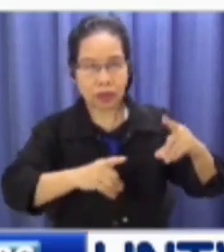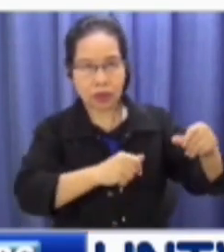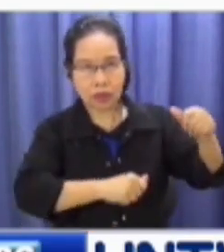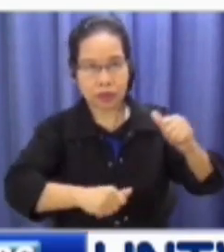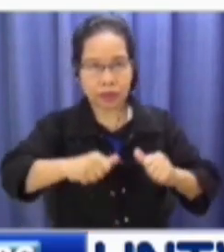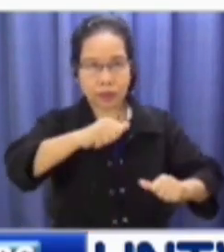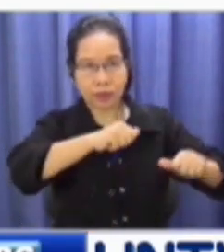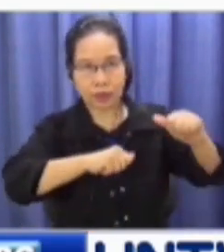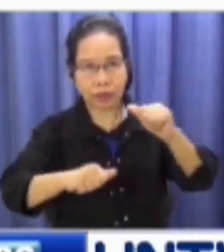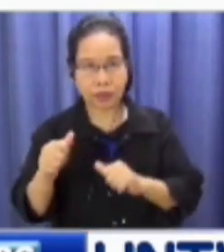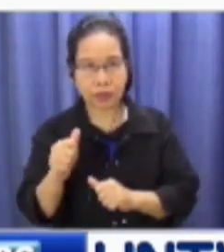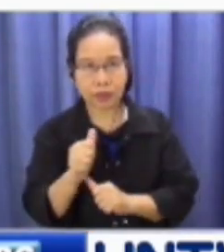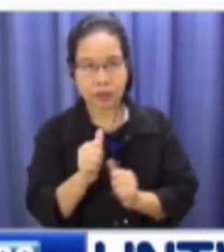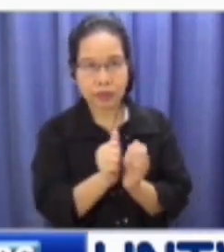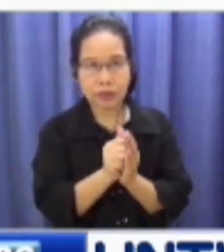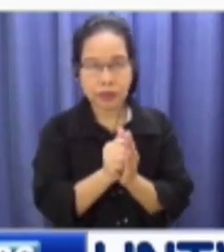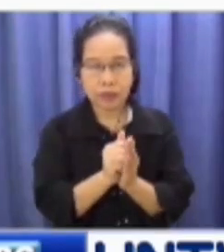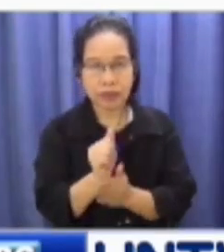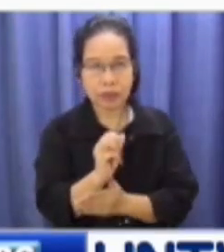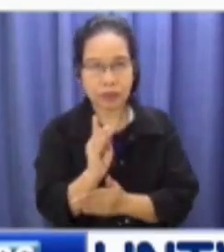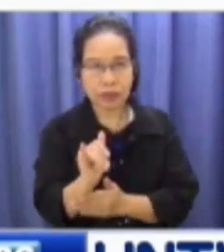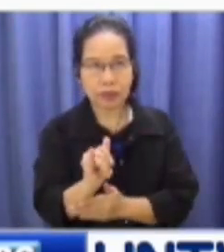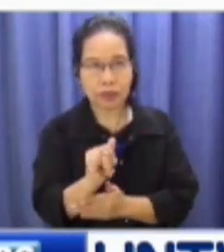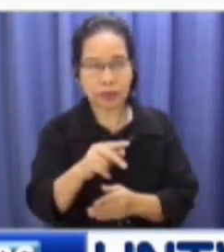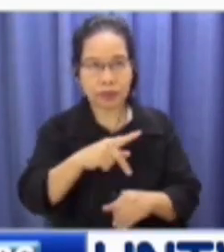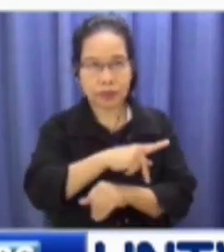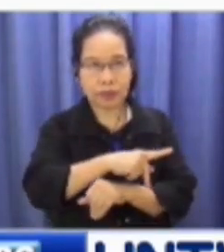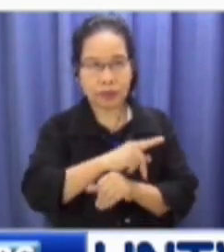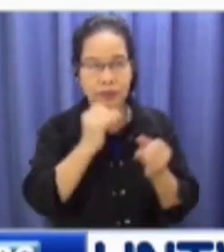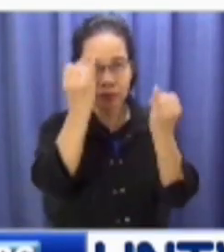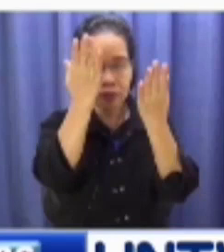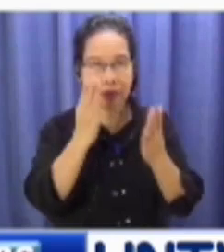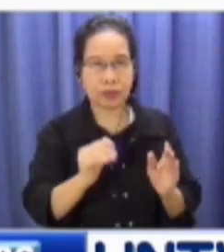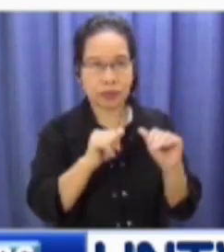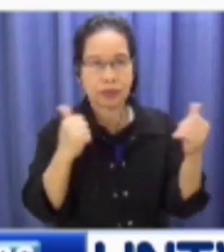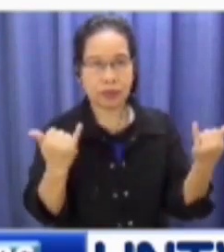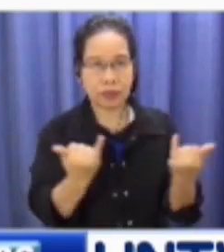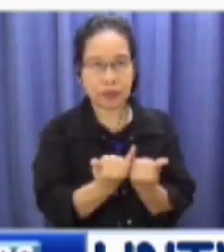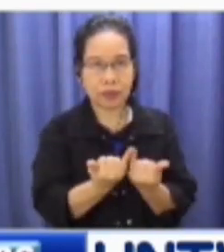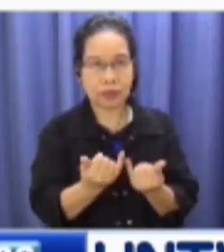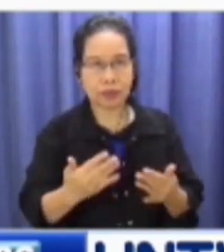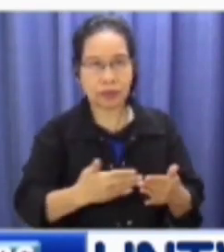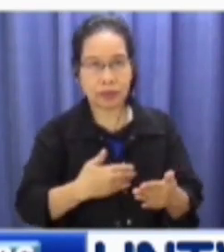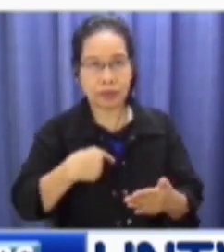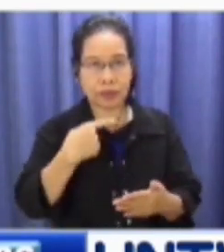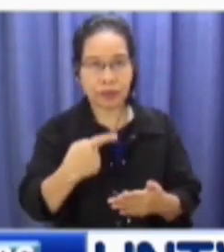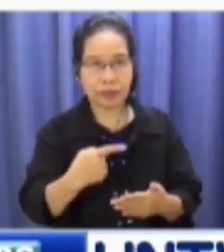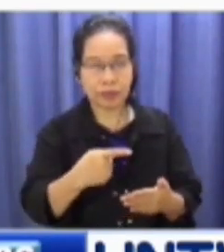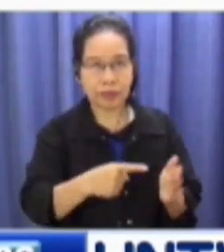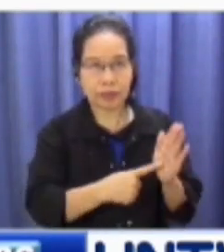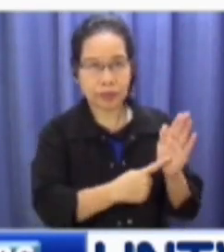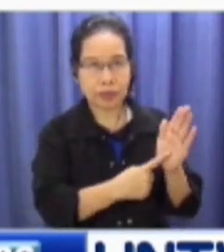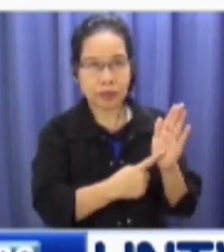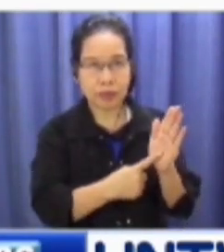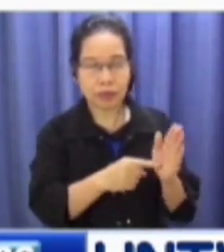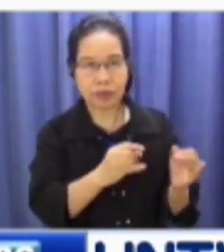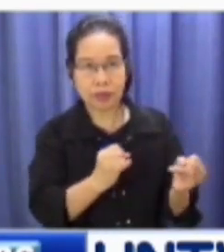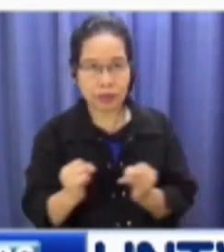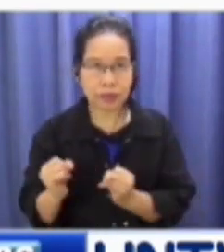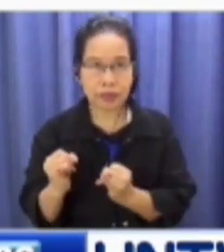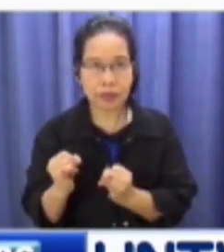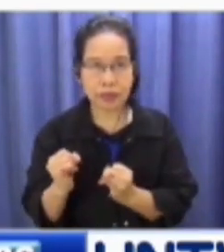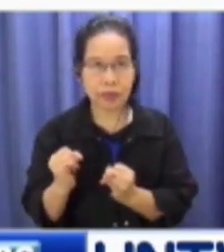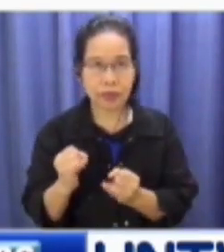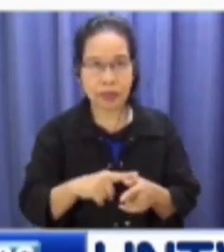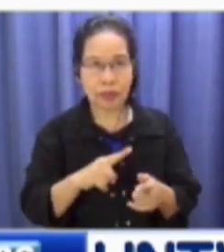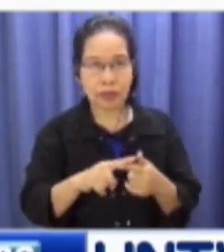concerned, maging ang Philippine Information Agency. Sana po, bago po sinabing ilalabas ay mag-implement na, may 6